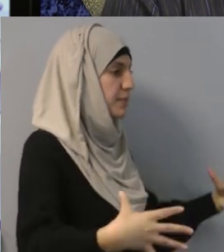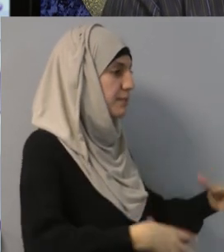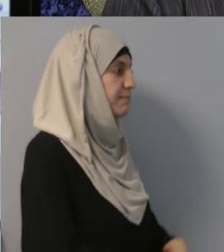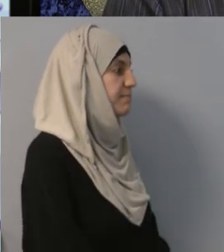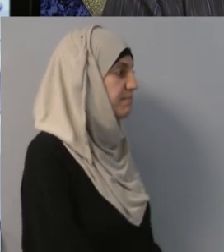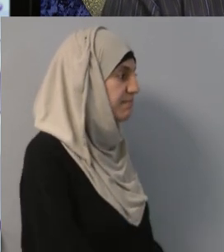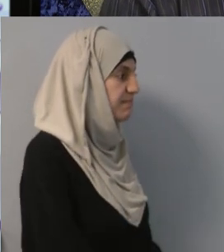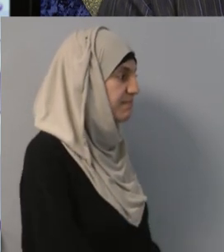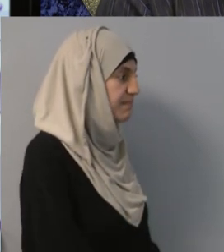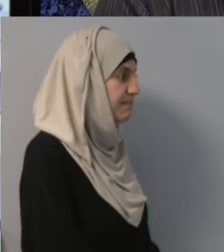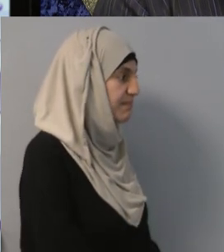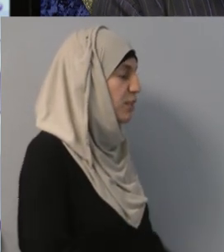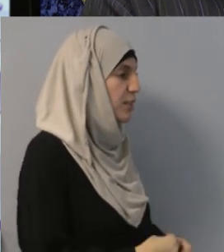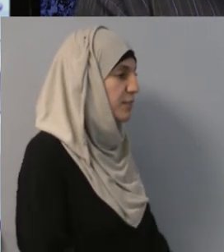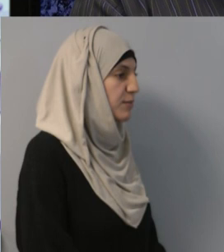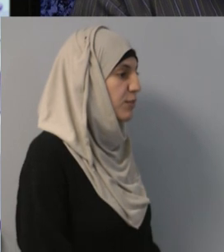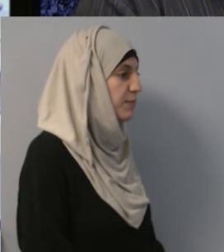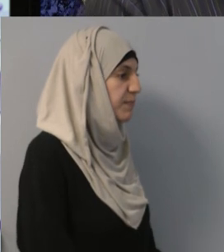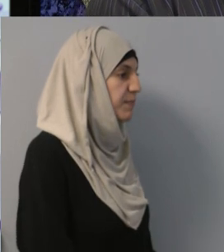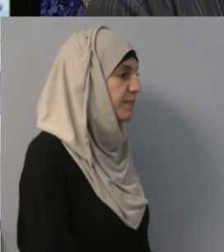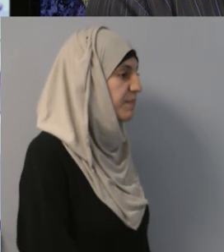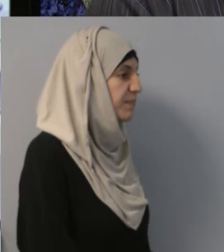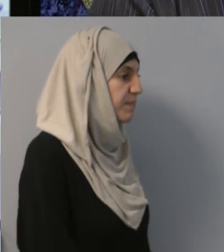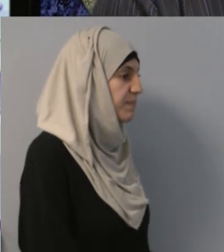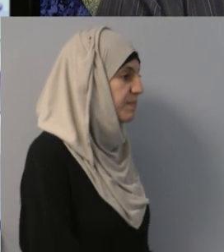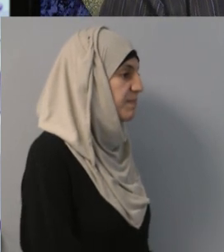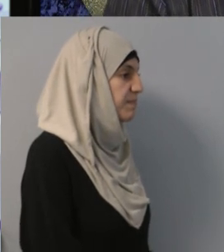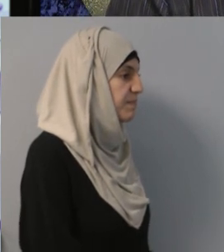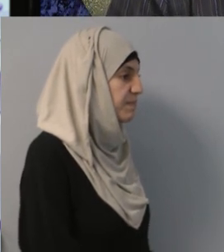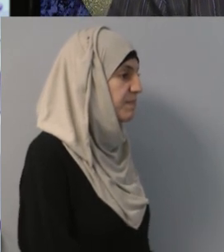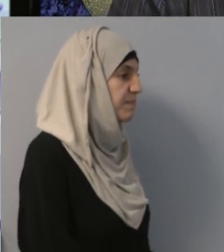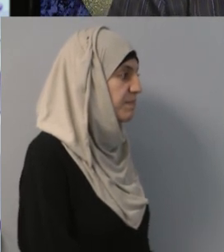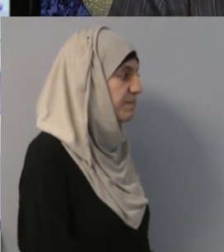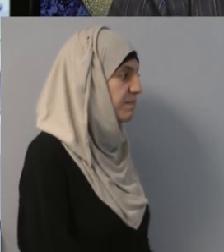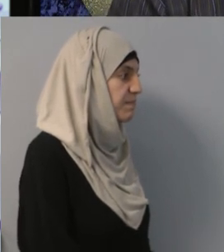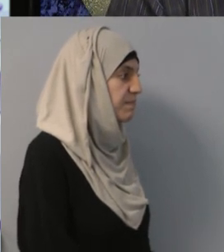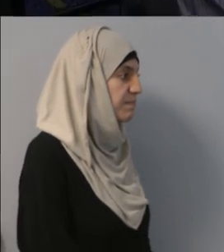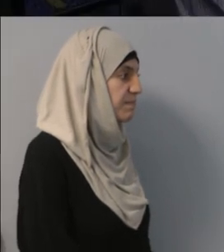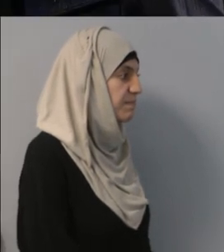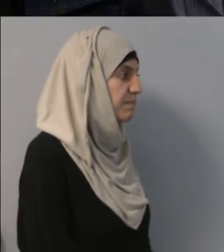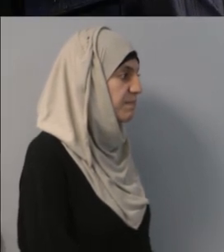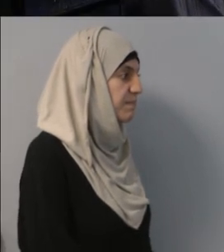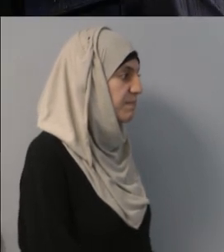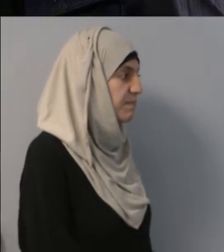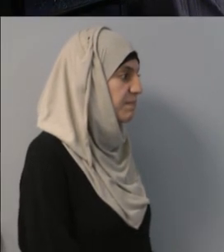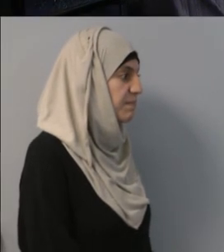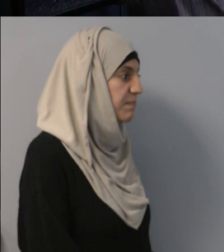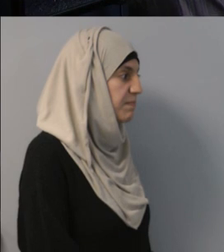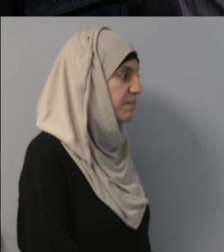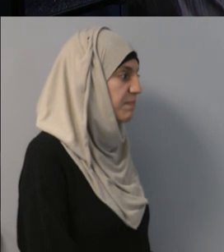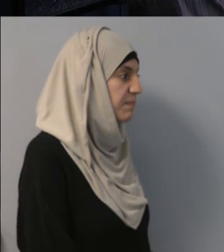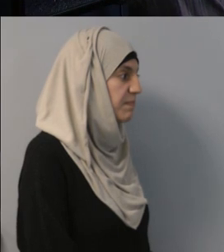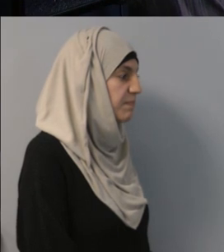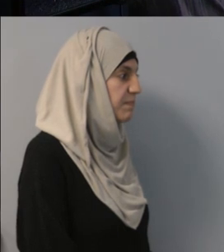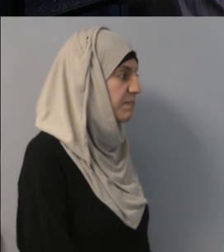LSA. Oui, c'est ça. Des signes arabe, exactement. Okay. Qui est différente de la LSF, de la langue des signes Tout français. À fait. Très bien. Voilà. Ça marche. Oui. On m'avait posé